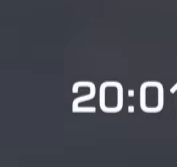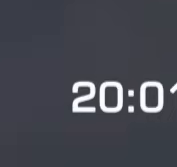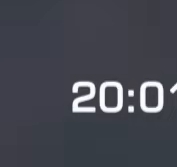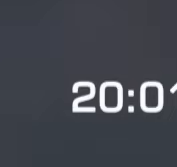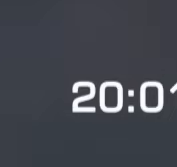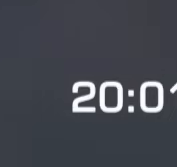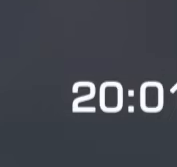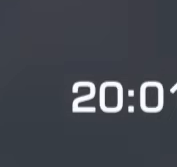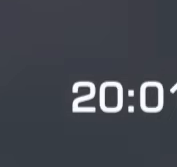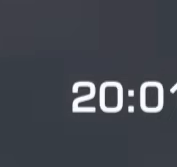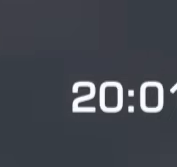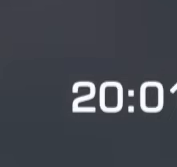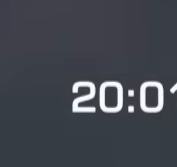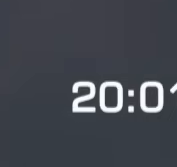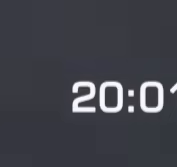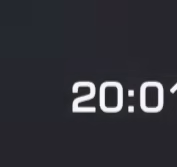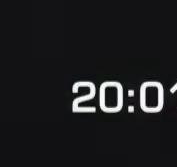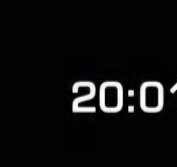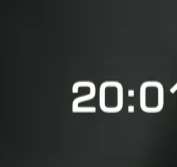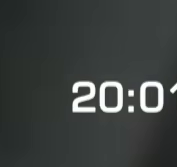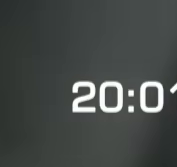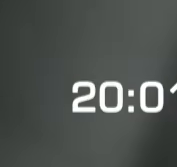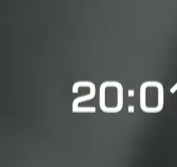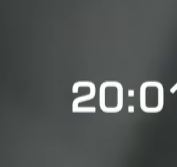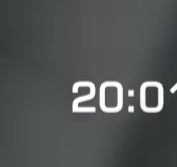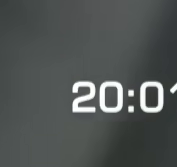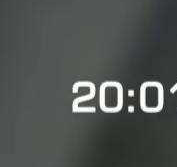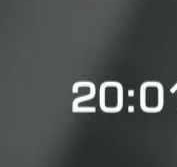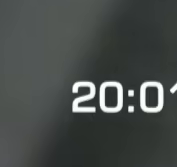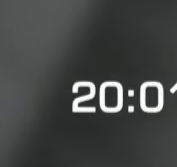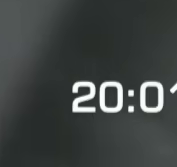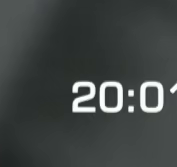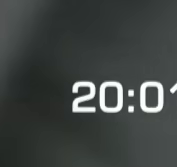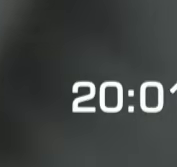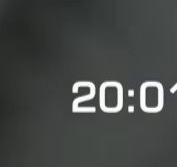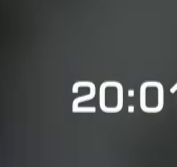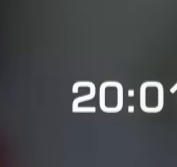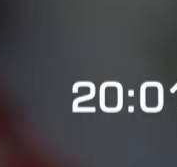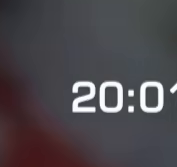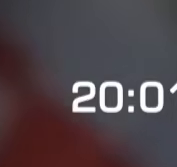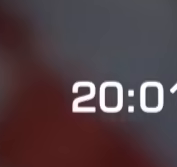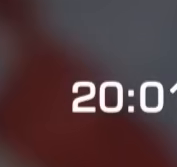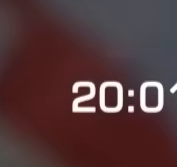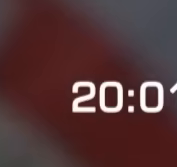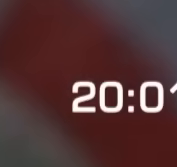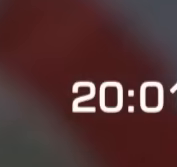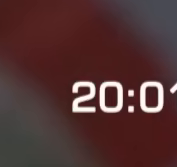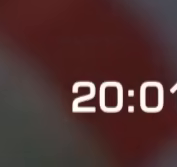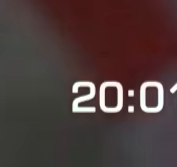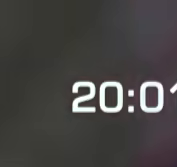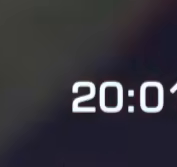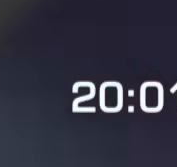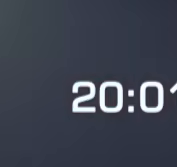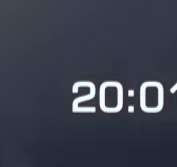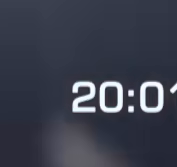Ეს მიშობიძინაშვილის გადაღებული უნლო კადრია, რომელიც მაყურებლისთვის სწორედ იმ საჰაერო ბუშტიდან გადაიღო, რომელიც